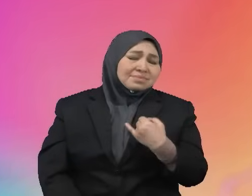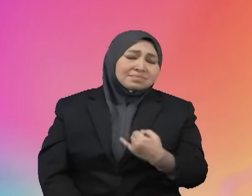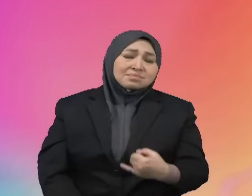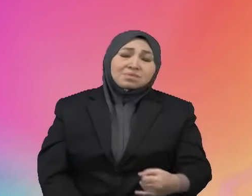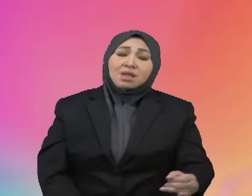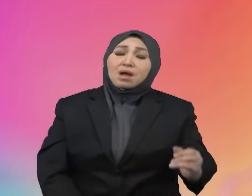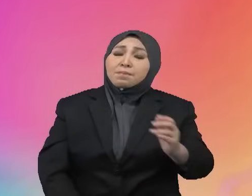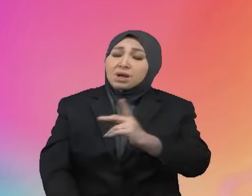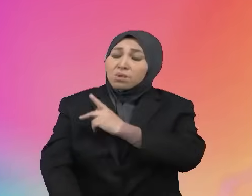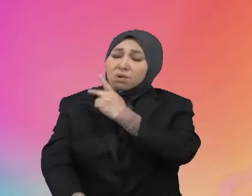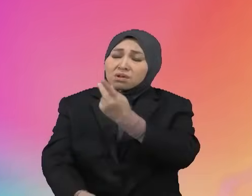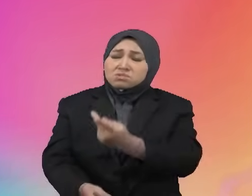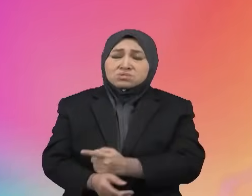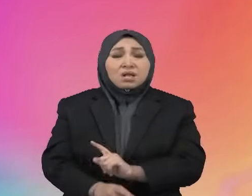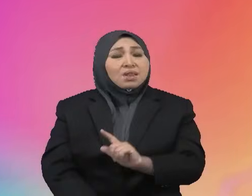نفسي